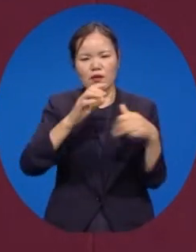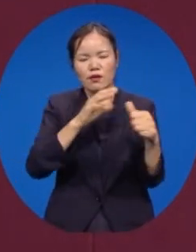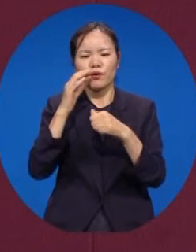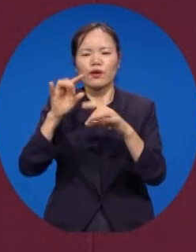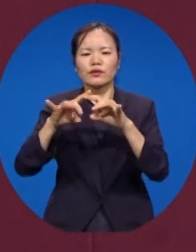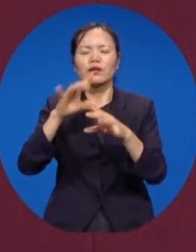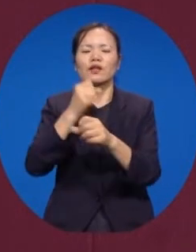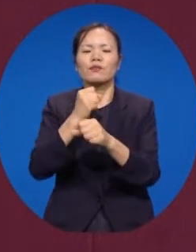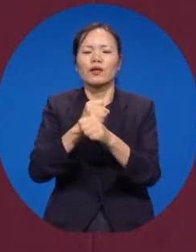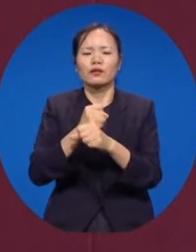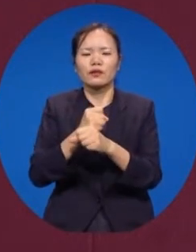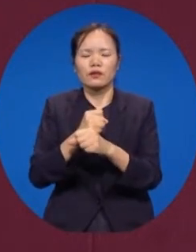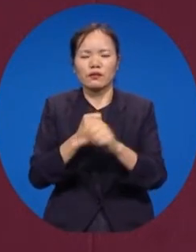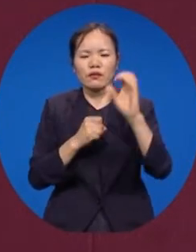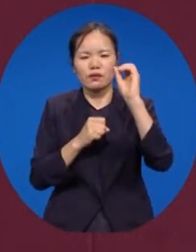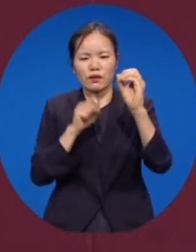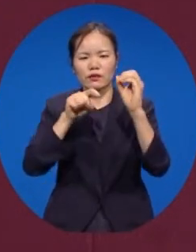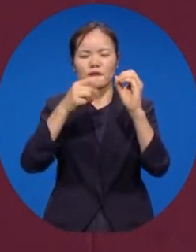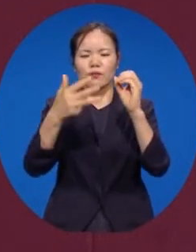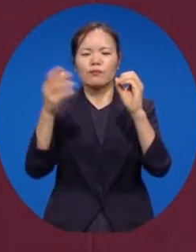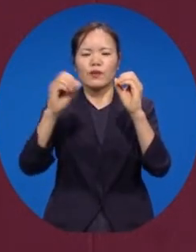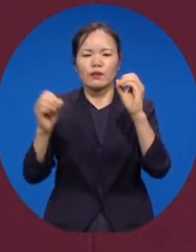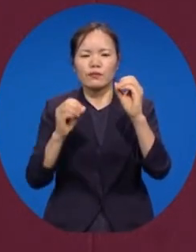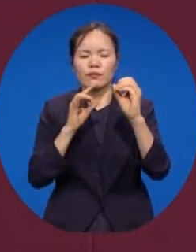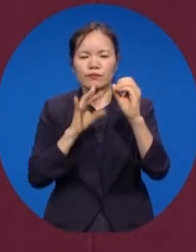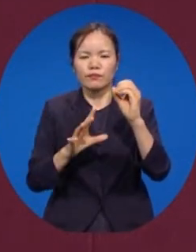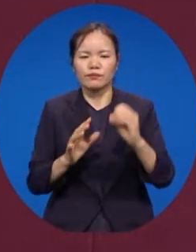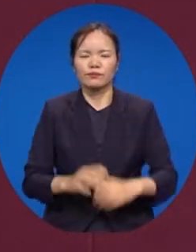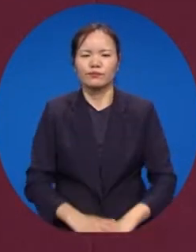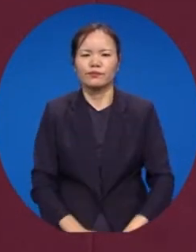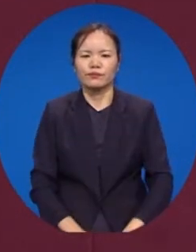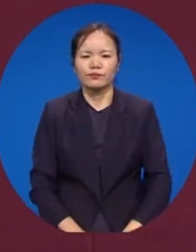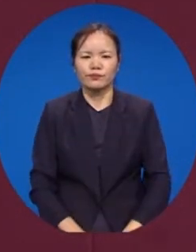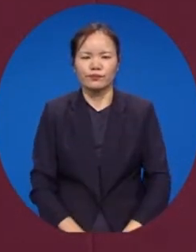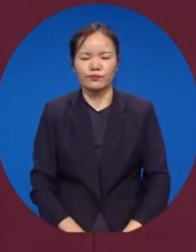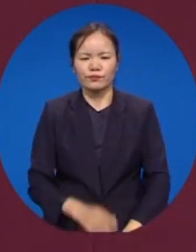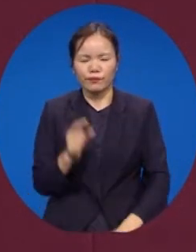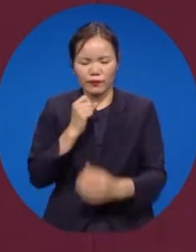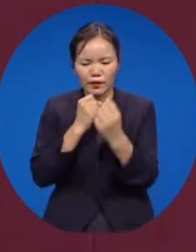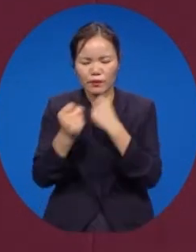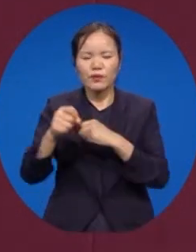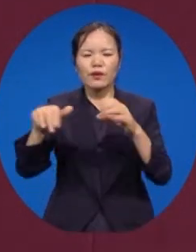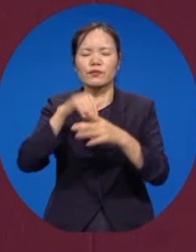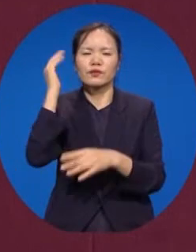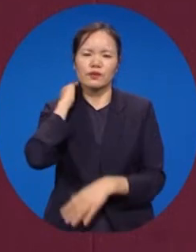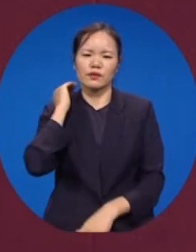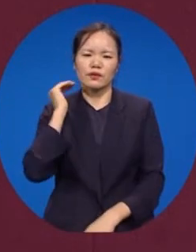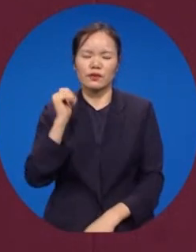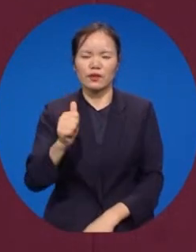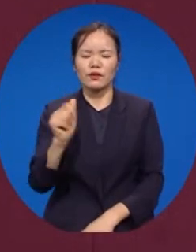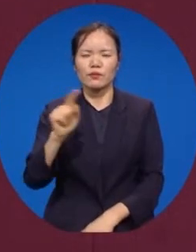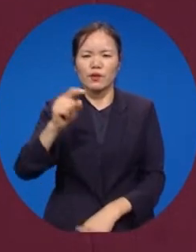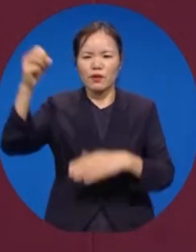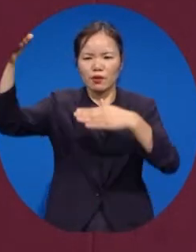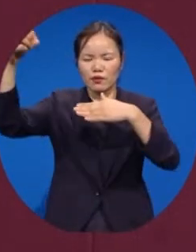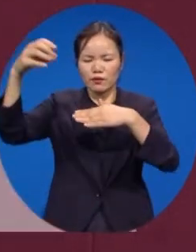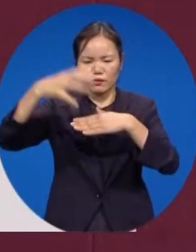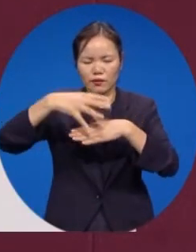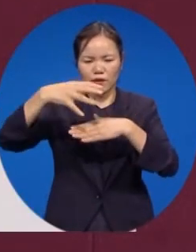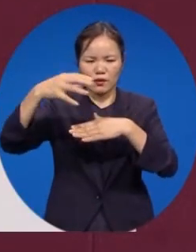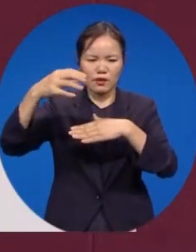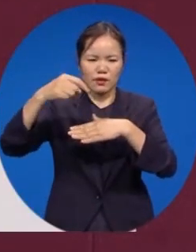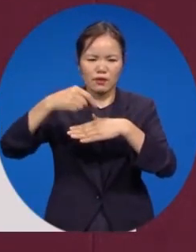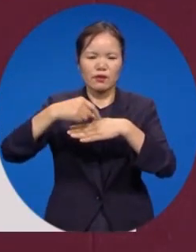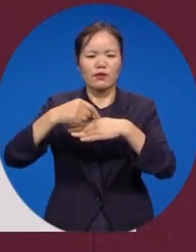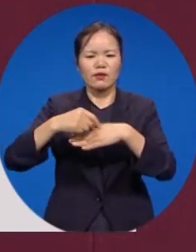고작 0.8%에 불과했습니다. 이런데도 문재인 대통령께서는 태양광과 풍력